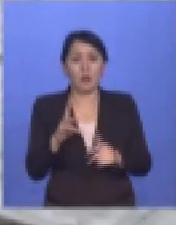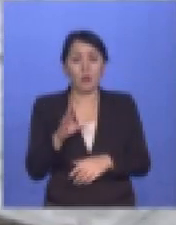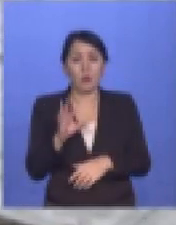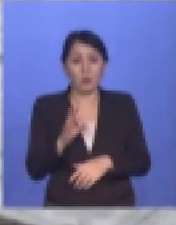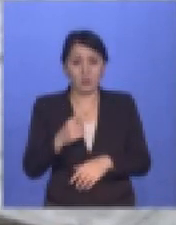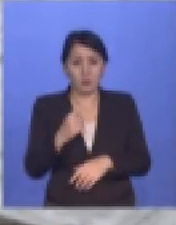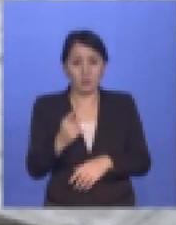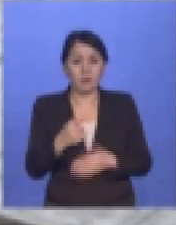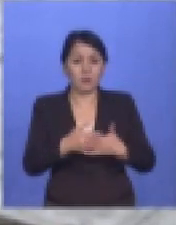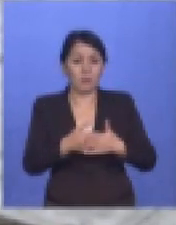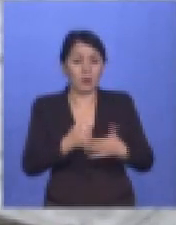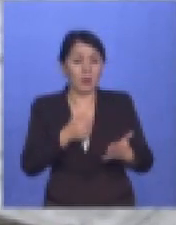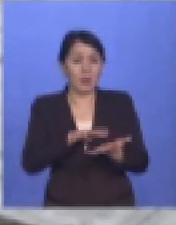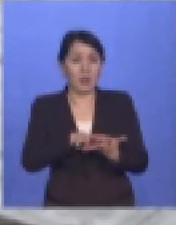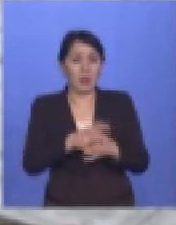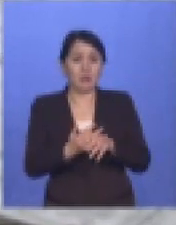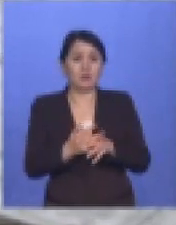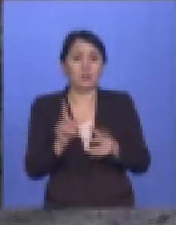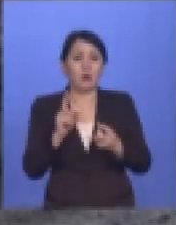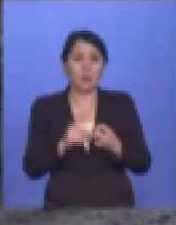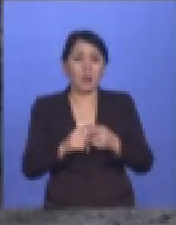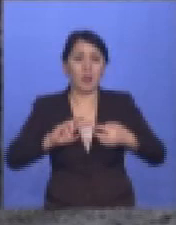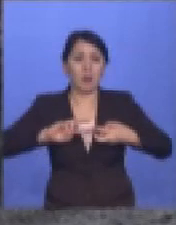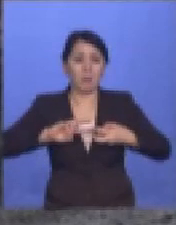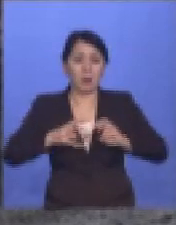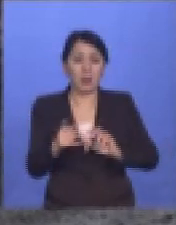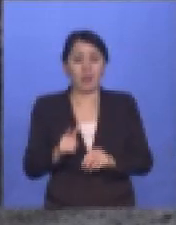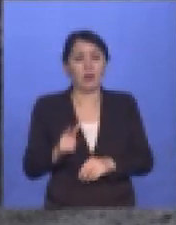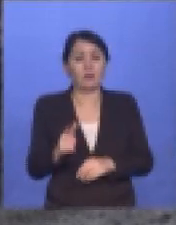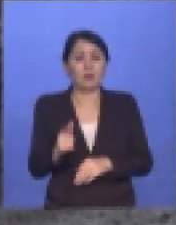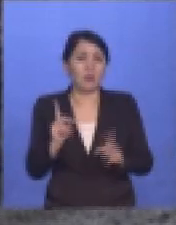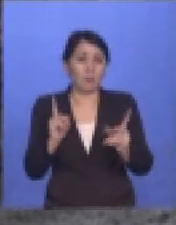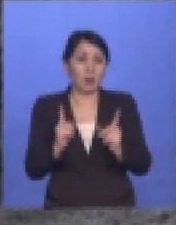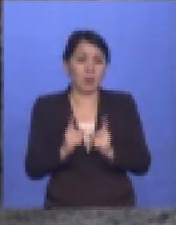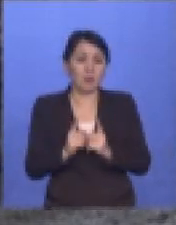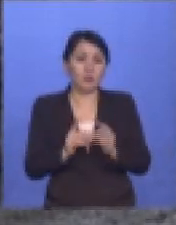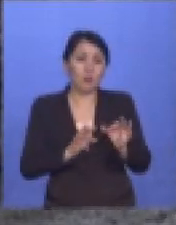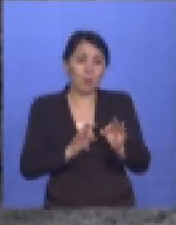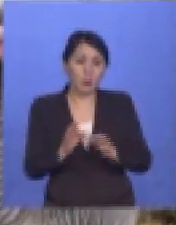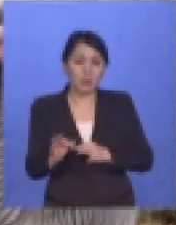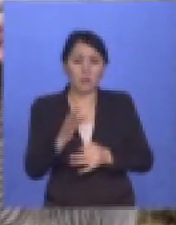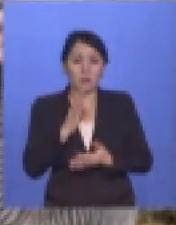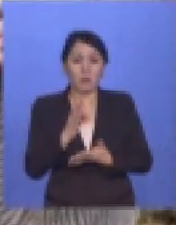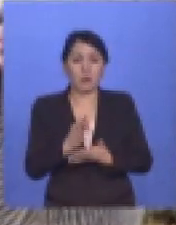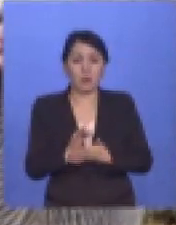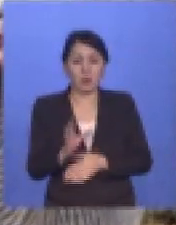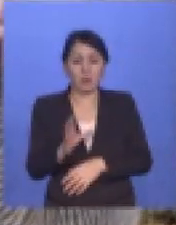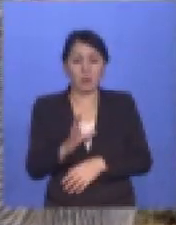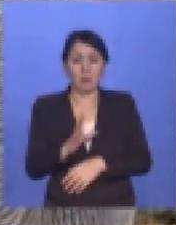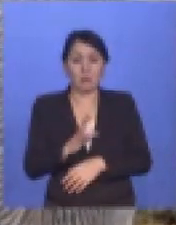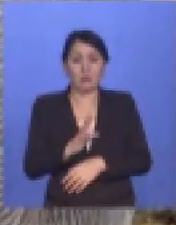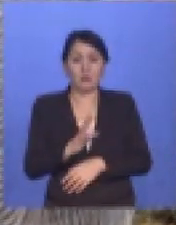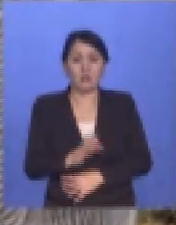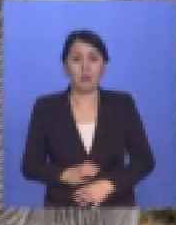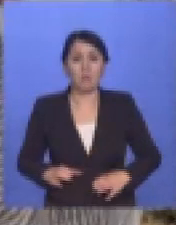кетейік, бұл жақын маңдағы ауылдарға қатысты да проблема. Тараптардың кездесуінде салаға жауапты орган өкілдері де болды. Бейінді